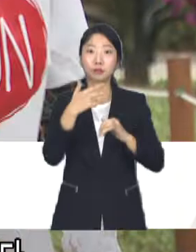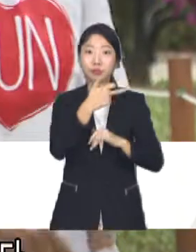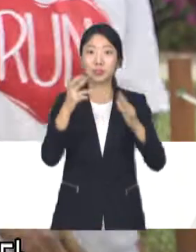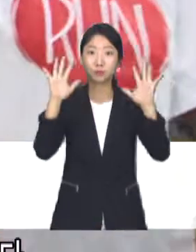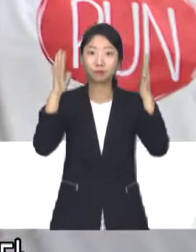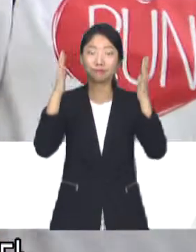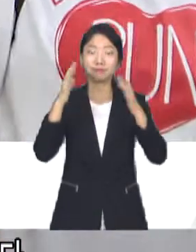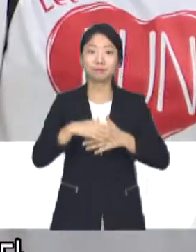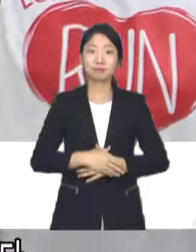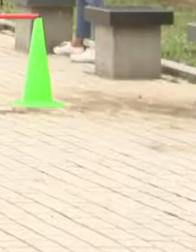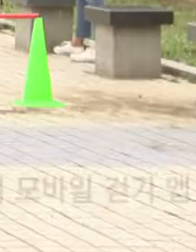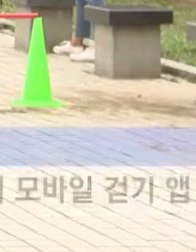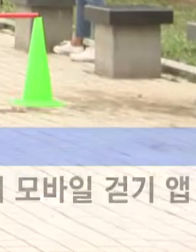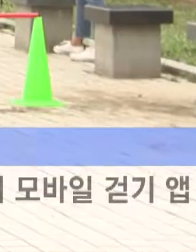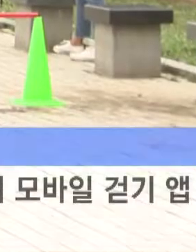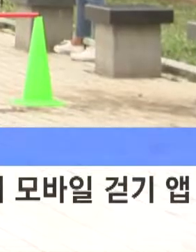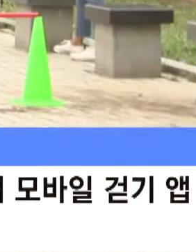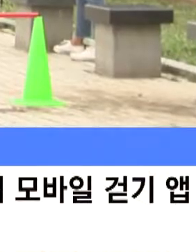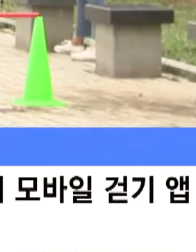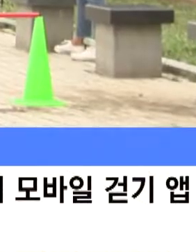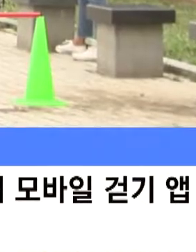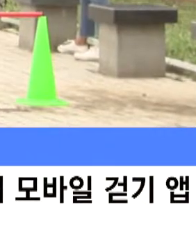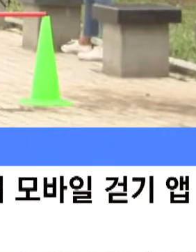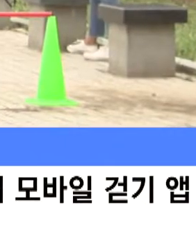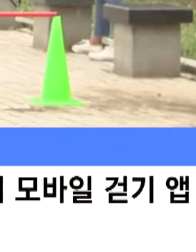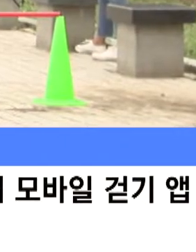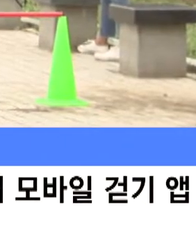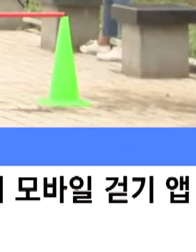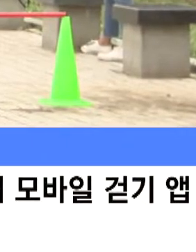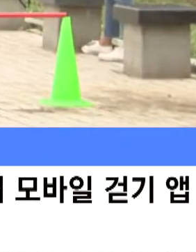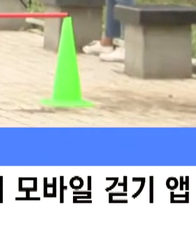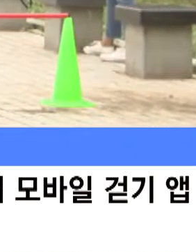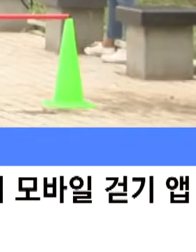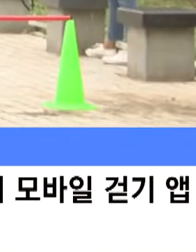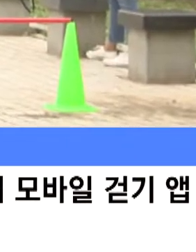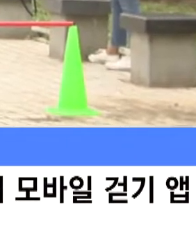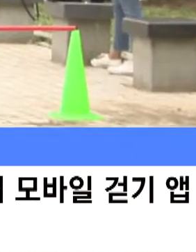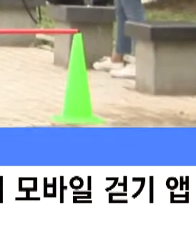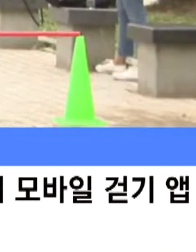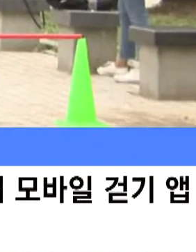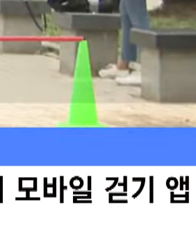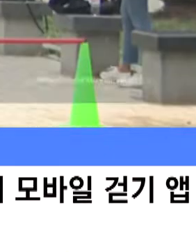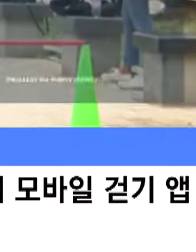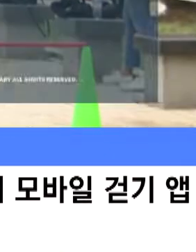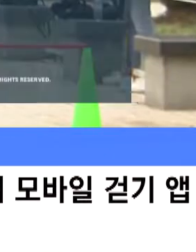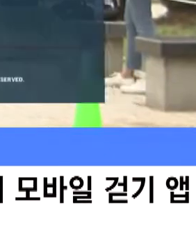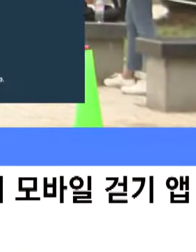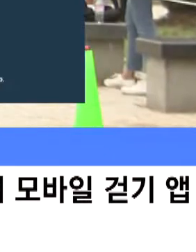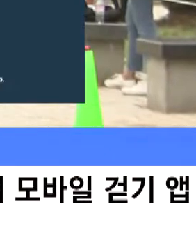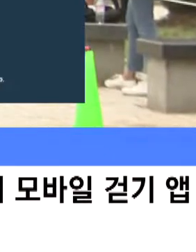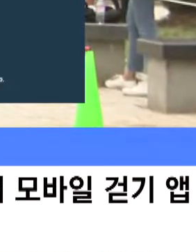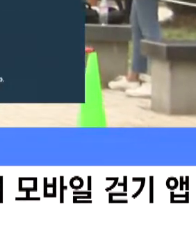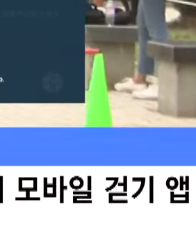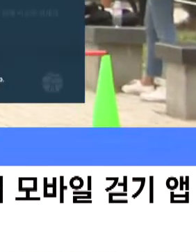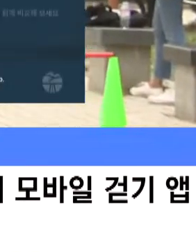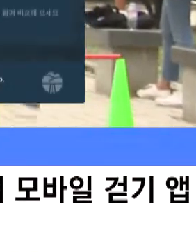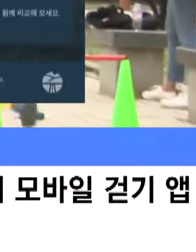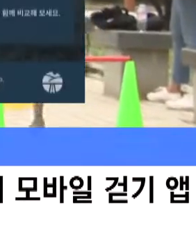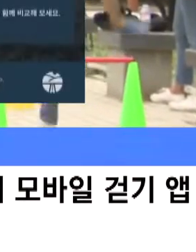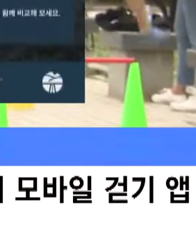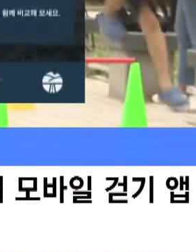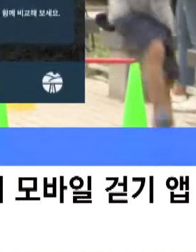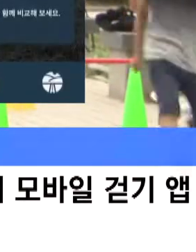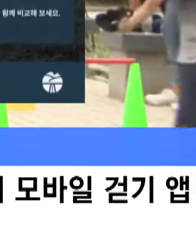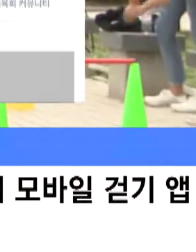참가자들의 큰 호응을 얻었습니다. 안양시는 레츠런 369와 같은 현장 신체활동 프로그램과 더불어